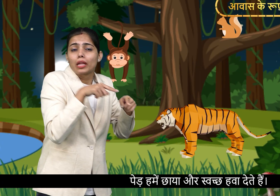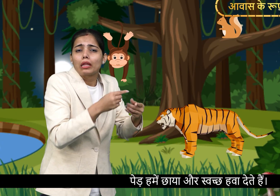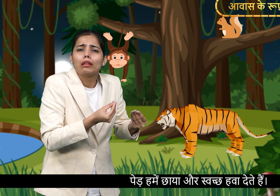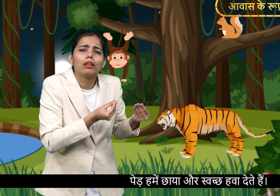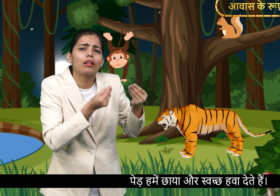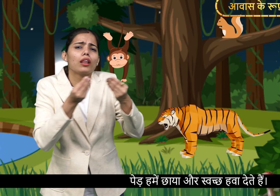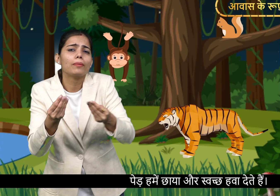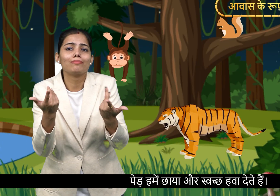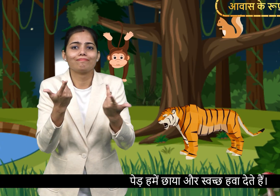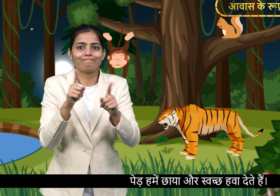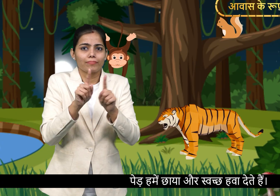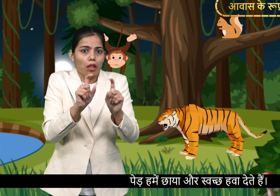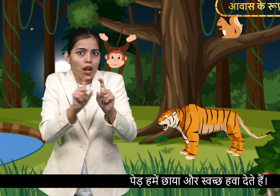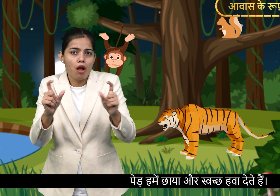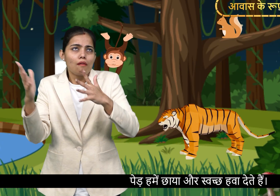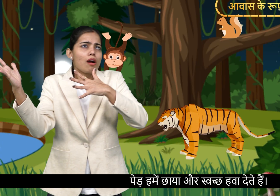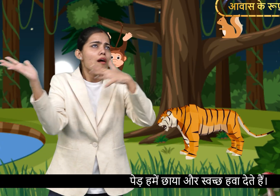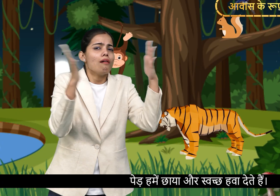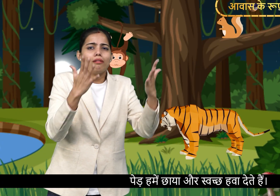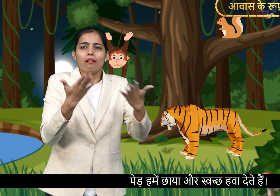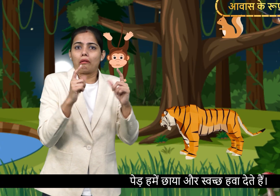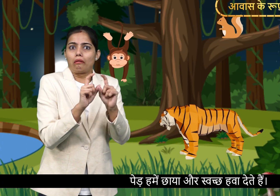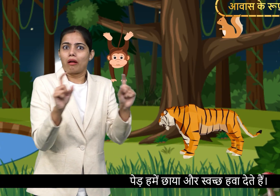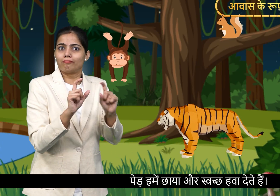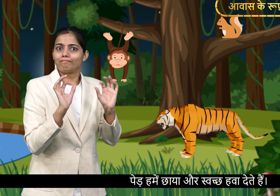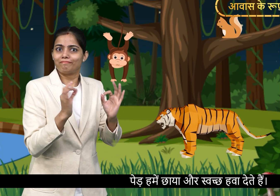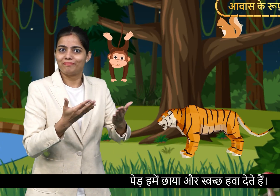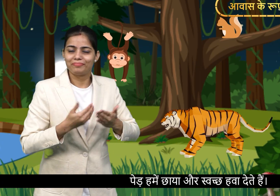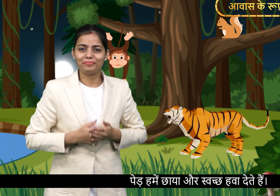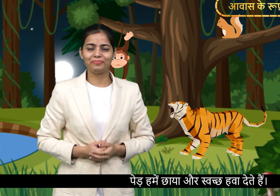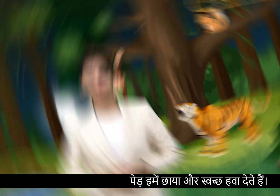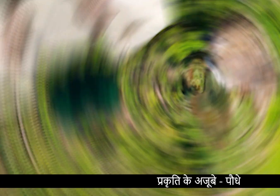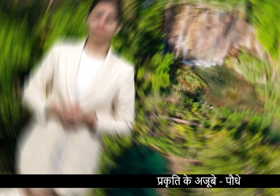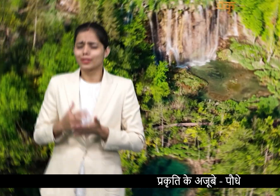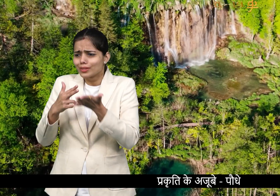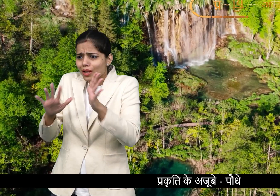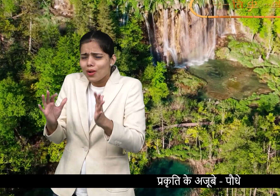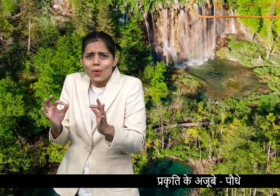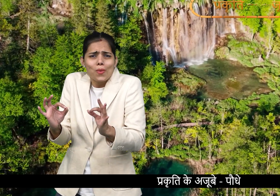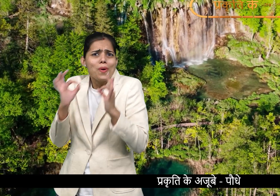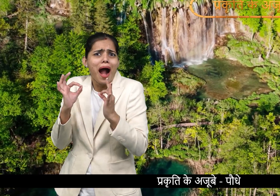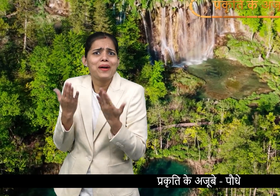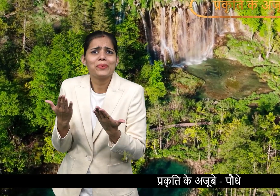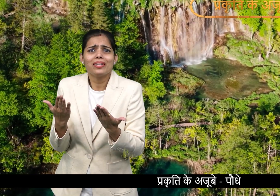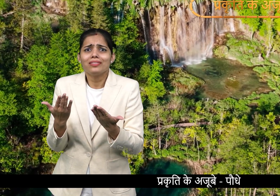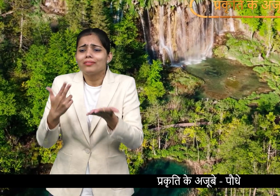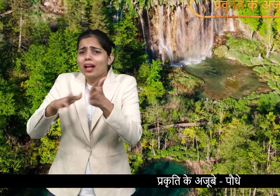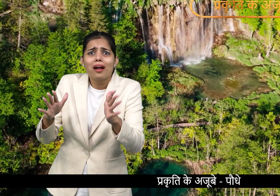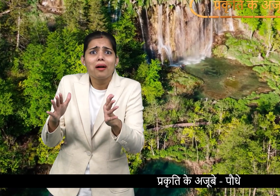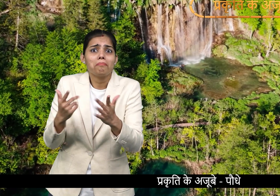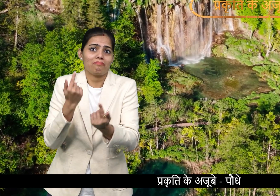पेड़ हमें छाया और स्वच्छ हवा देती है। प्रकृति के अजूबे